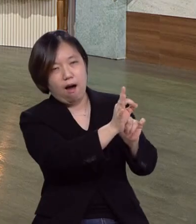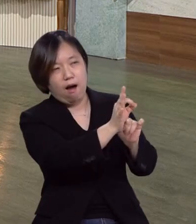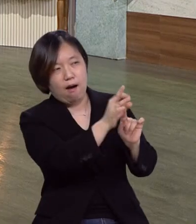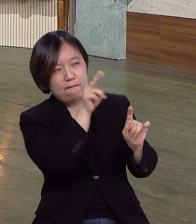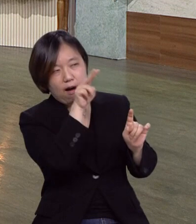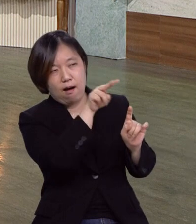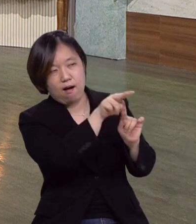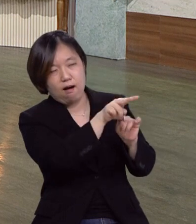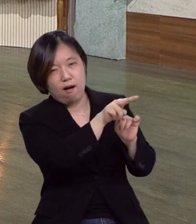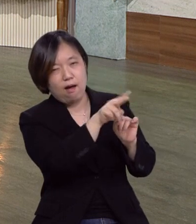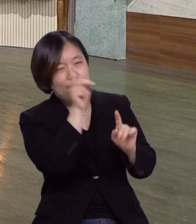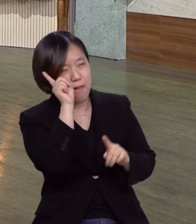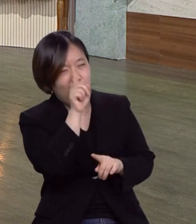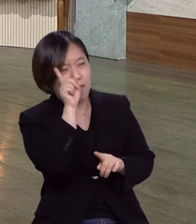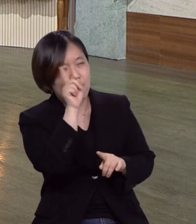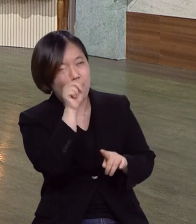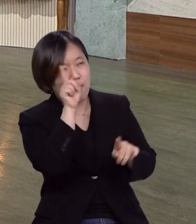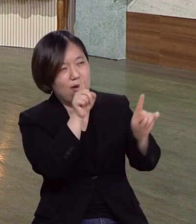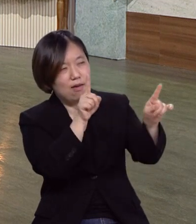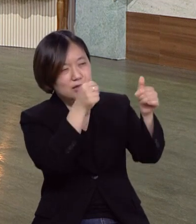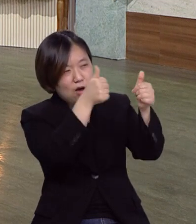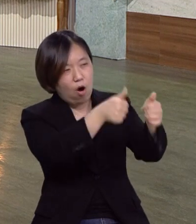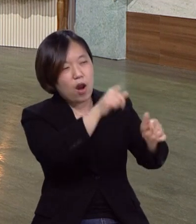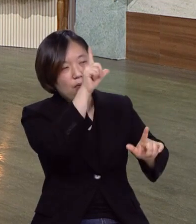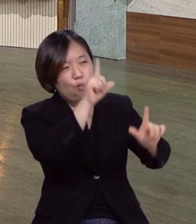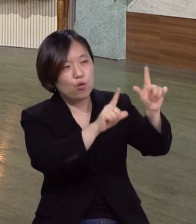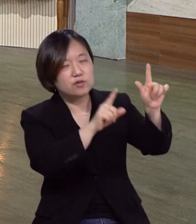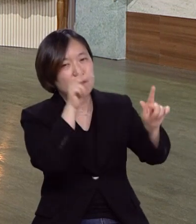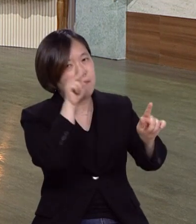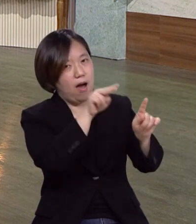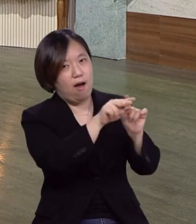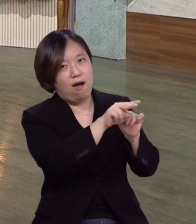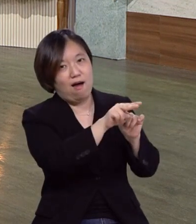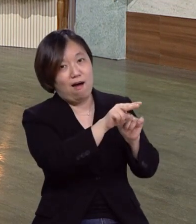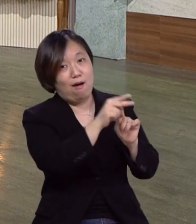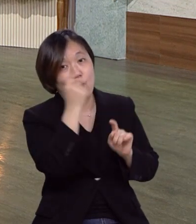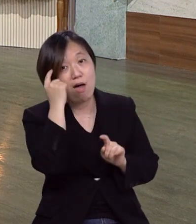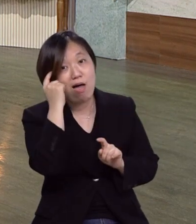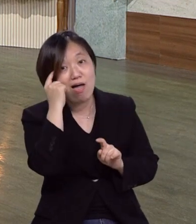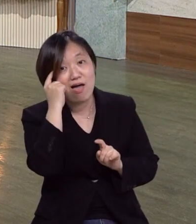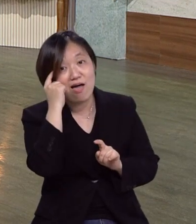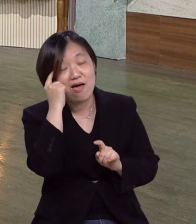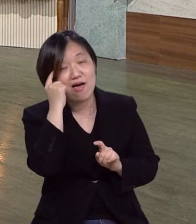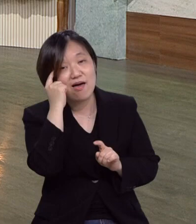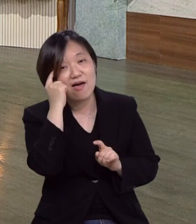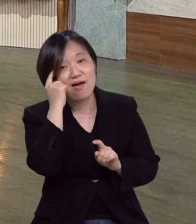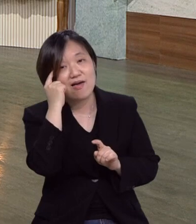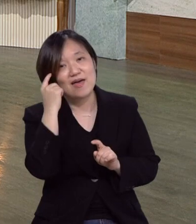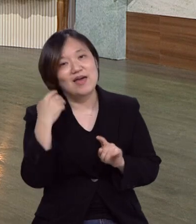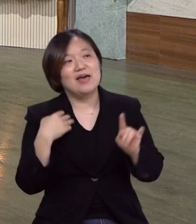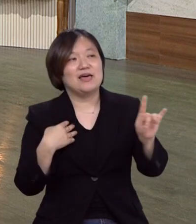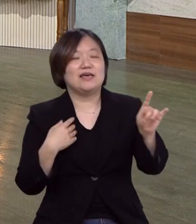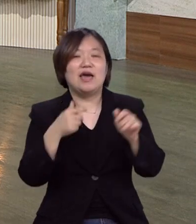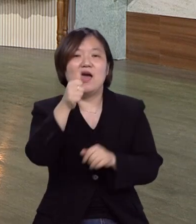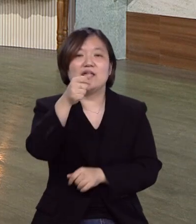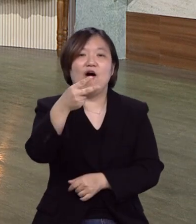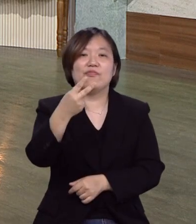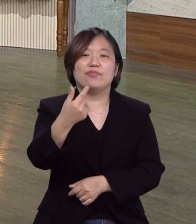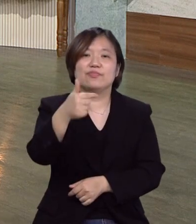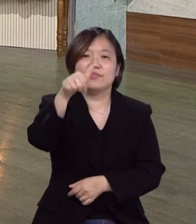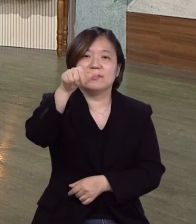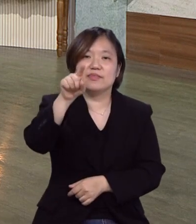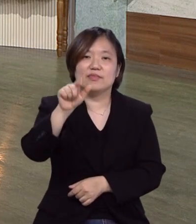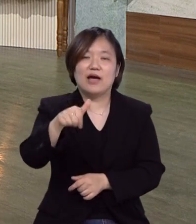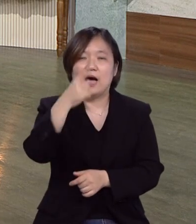큰스님께서 매일매일 찾아와서 자기 절하는 걸 한 번은 꼭 보고 가셨대요 왜냐하면 평소에 그 현각쌤 몸이 아팠던 걸